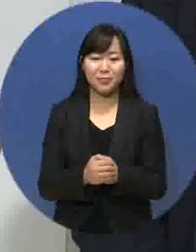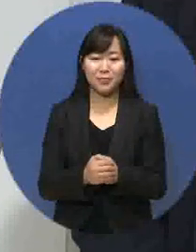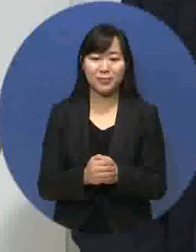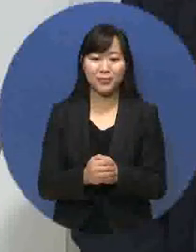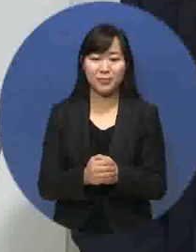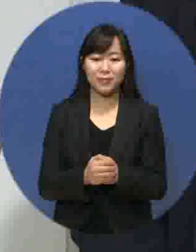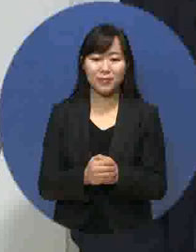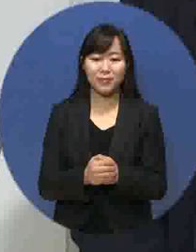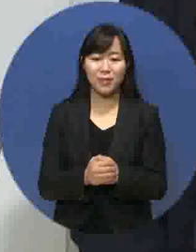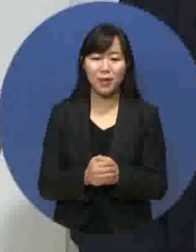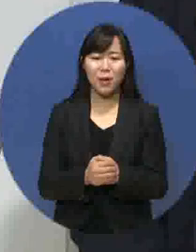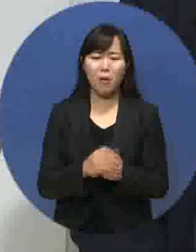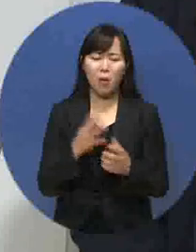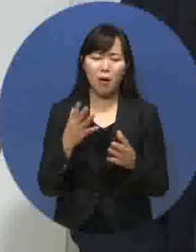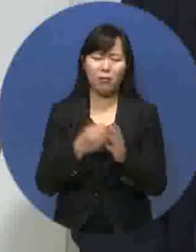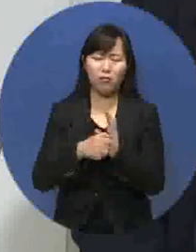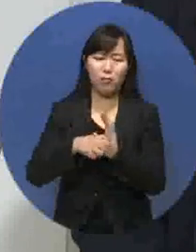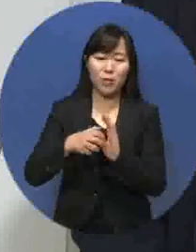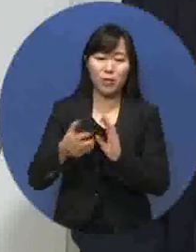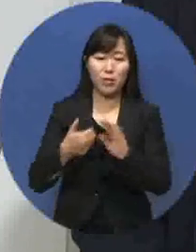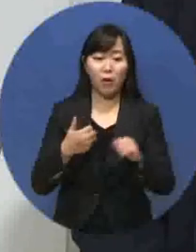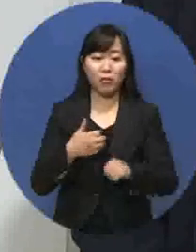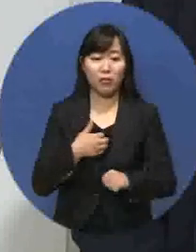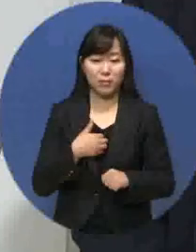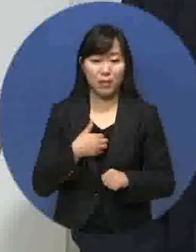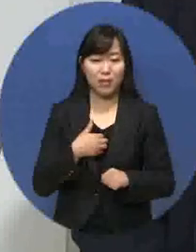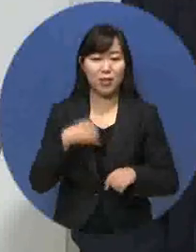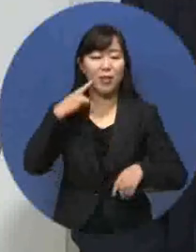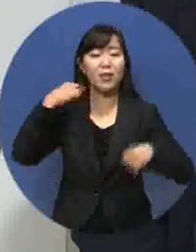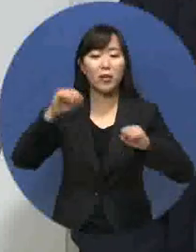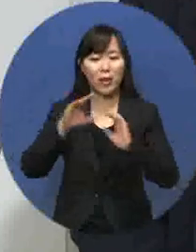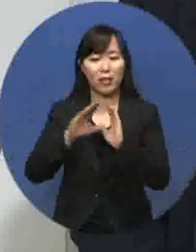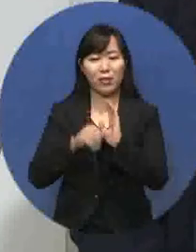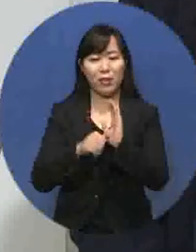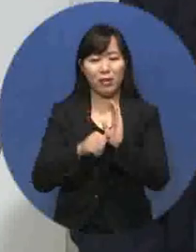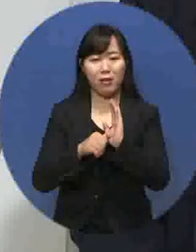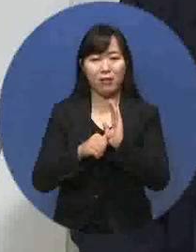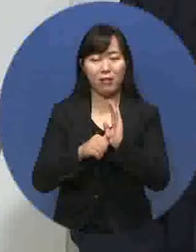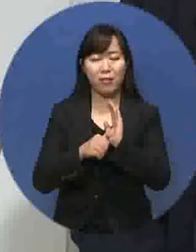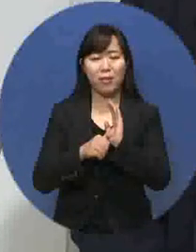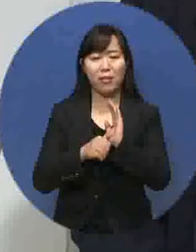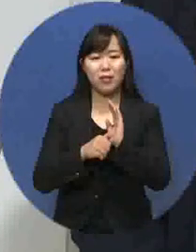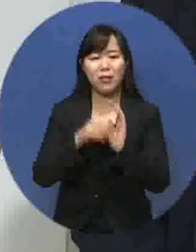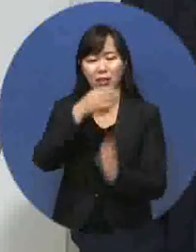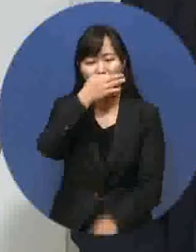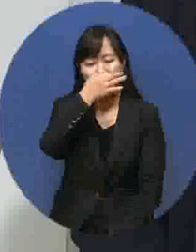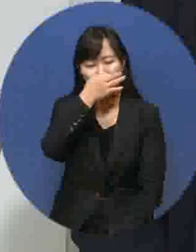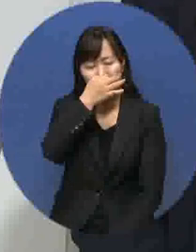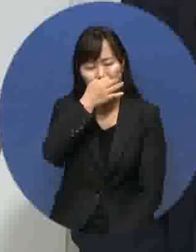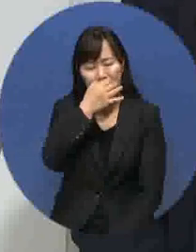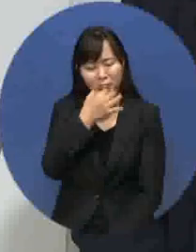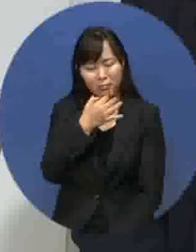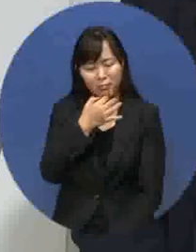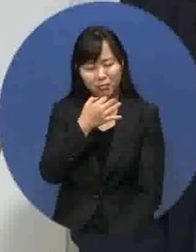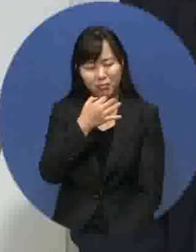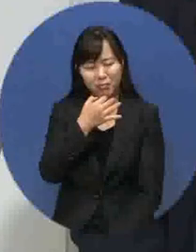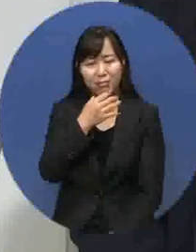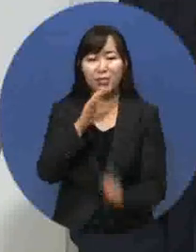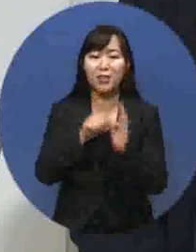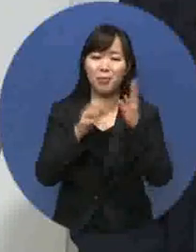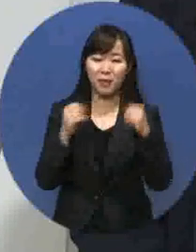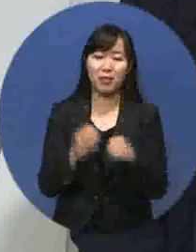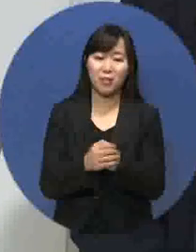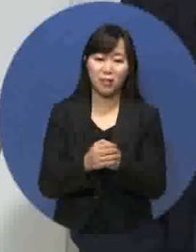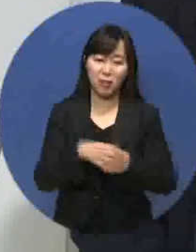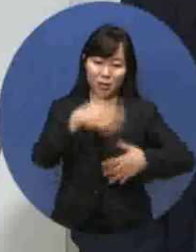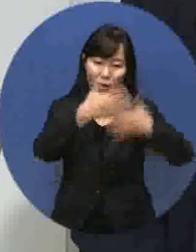막 이렇게 알려지기 전에 연극을 할 때 굉장히 많이, 연극을 하면서 많이 힘들 때가 많았거든요. 뭐, 영화